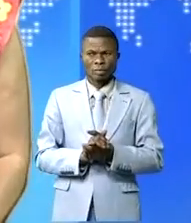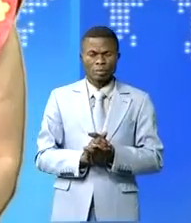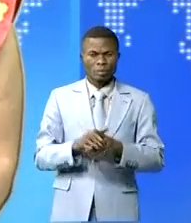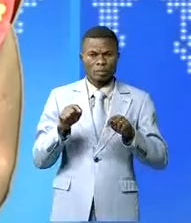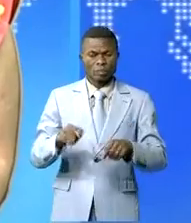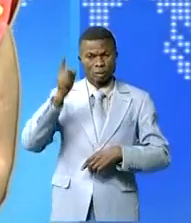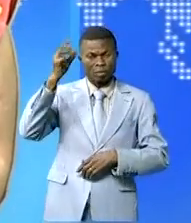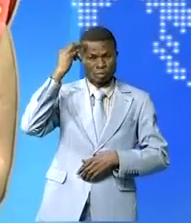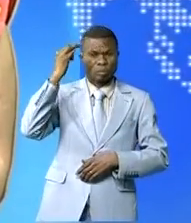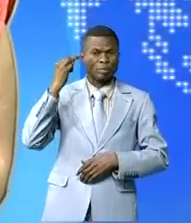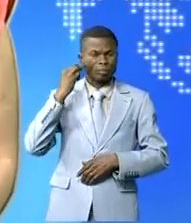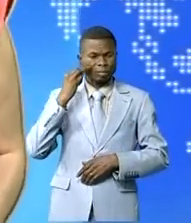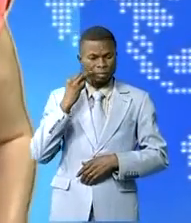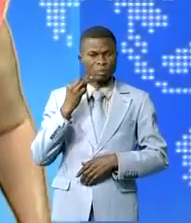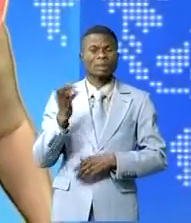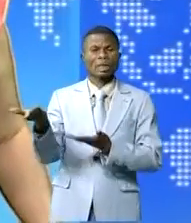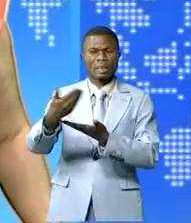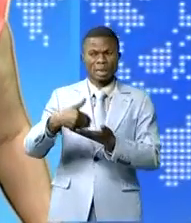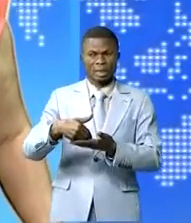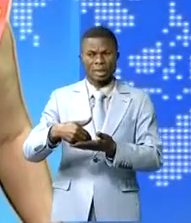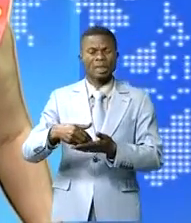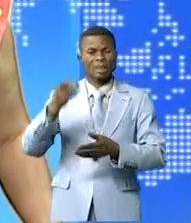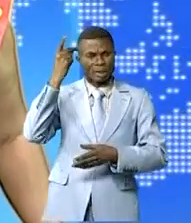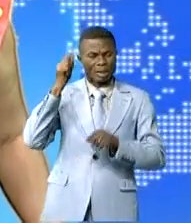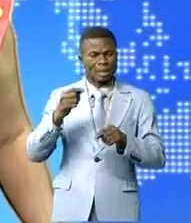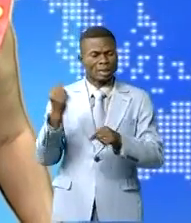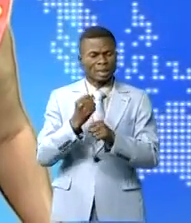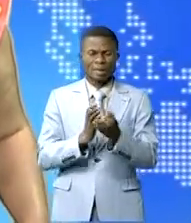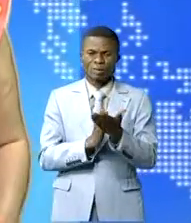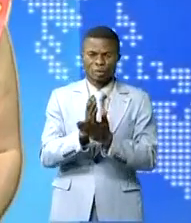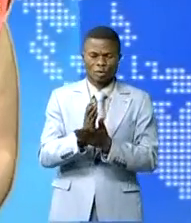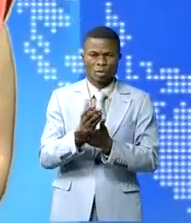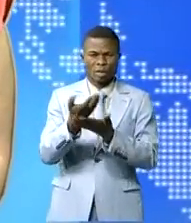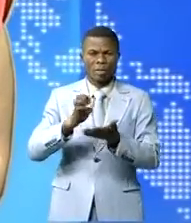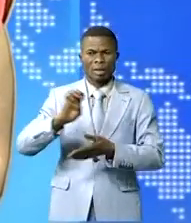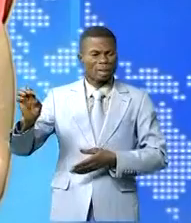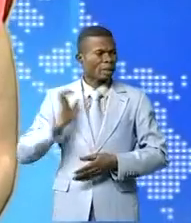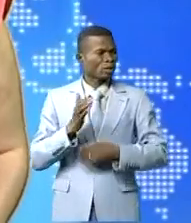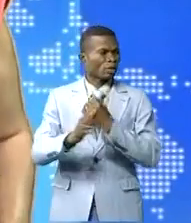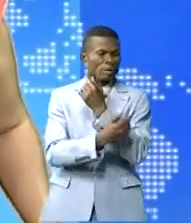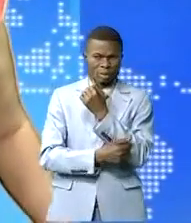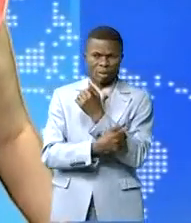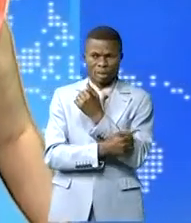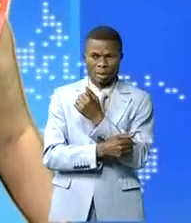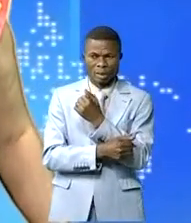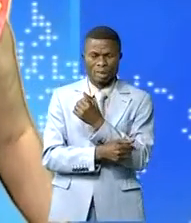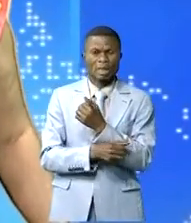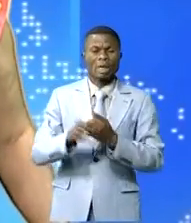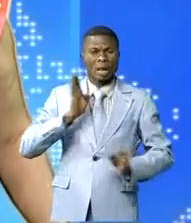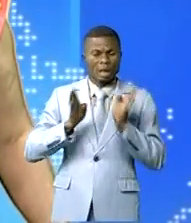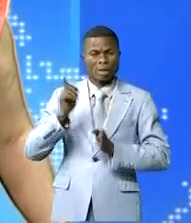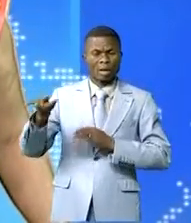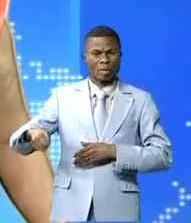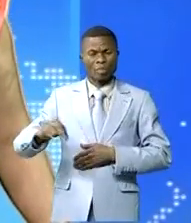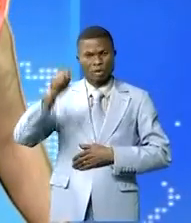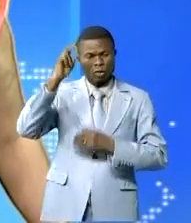Déjà, le Premier ministre regagne la capitale ce soir après une mission accomplie dans la partie est du pays. À l'étape de Béni, dans la